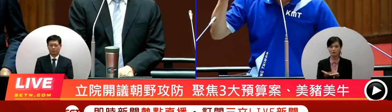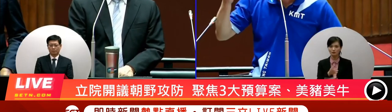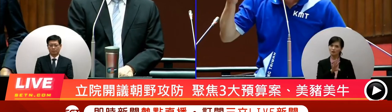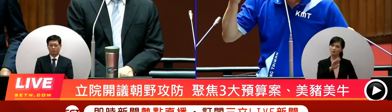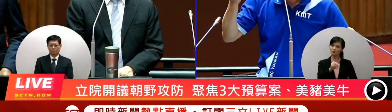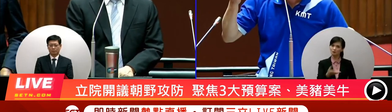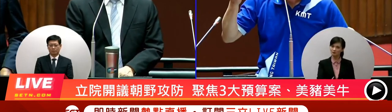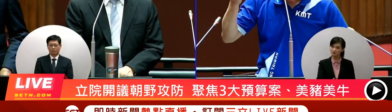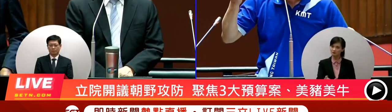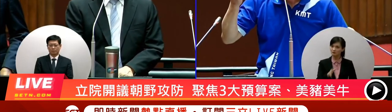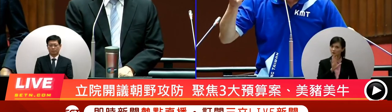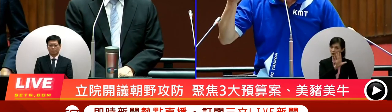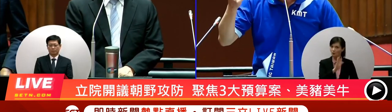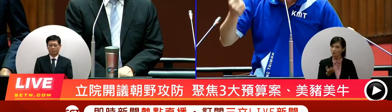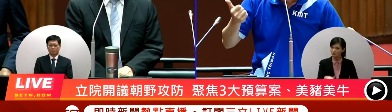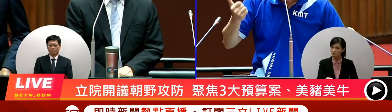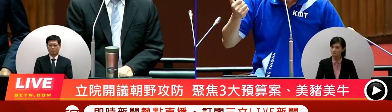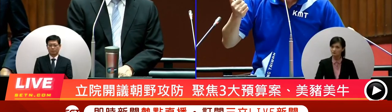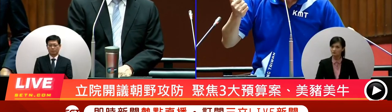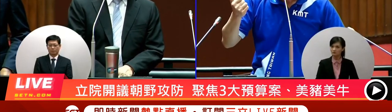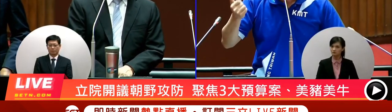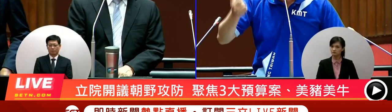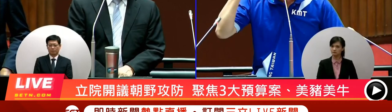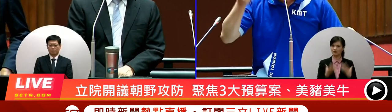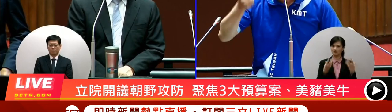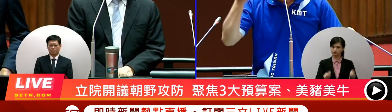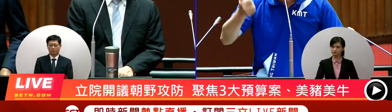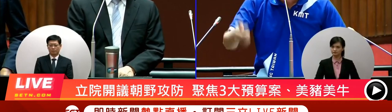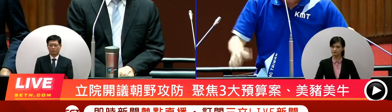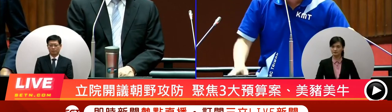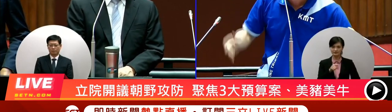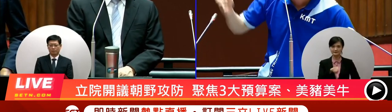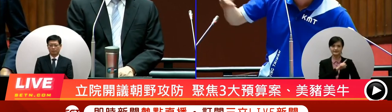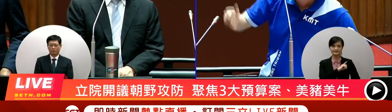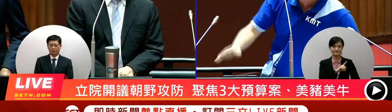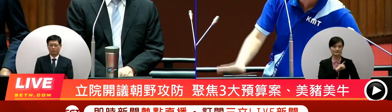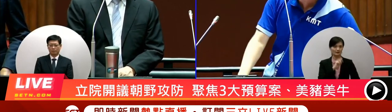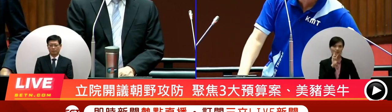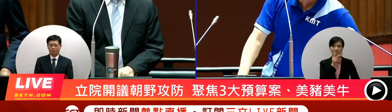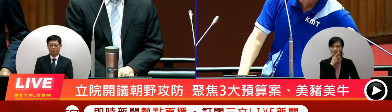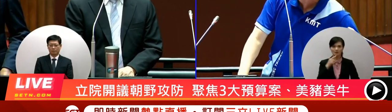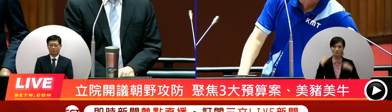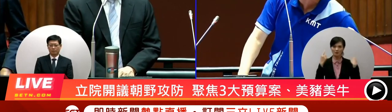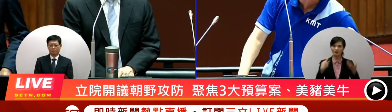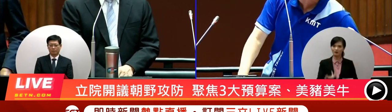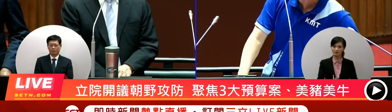跟人民沟通吗？有跟国会沟通吗？你们在自打脸呢。下一页。